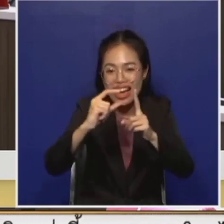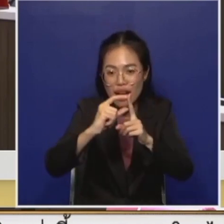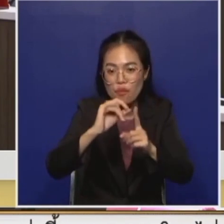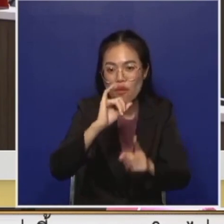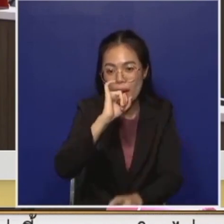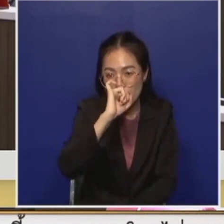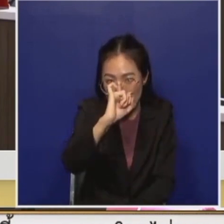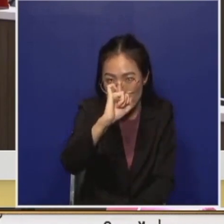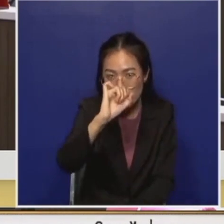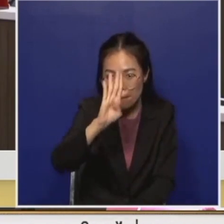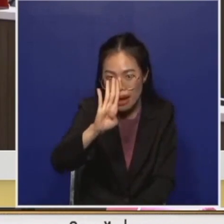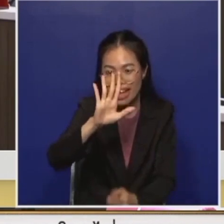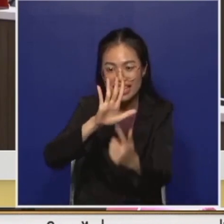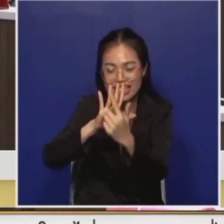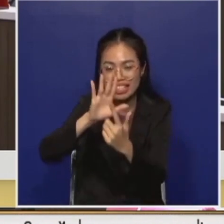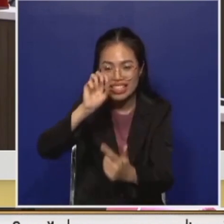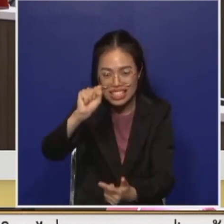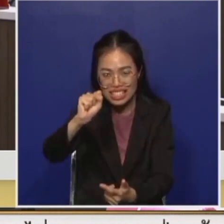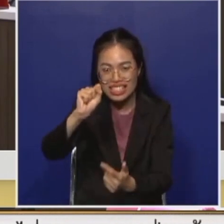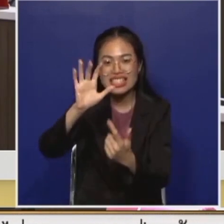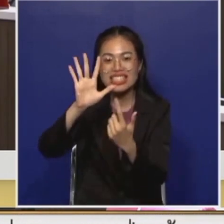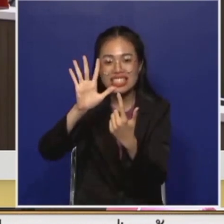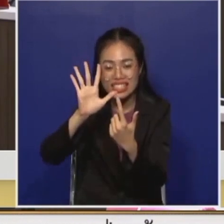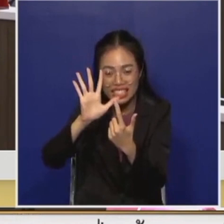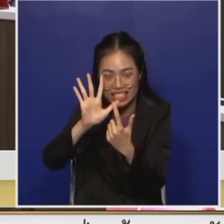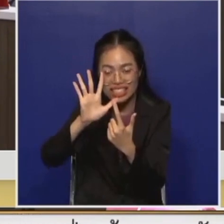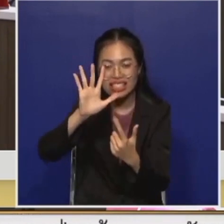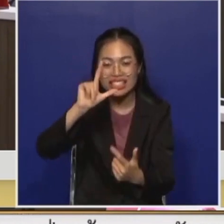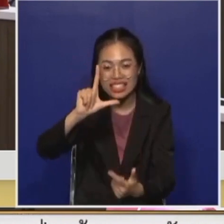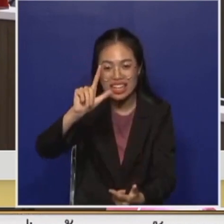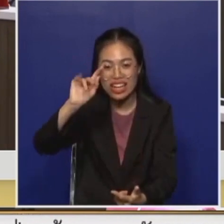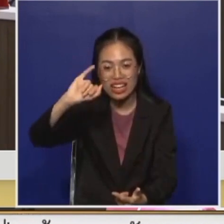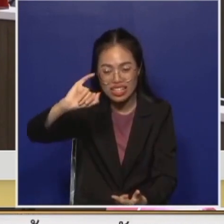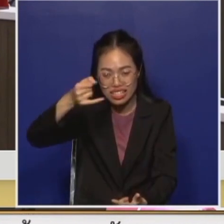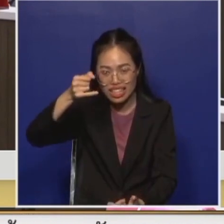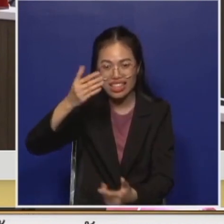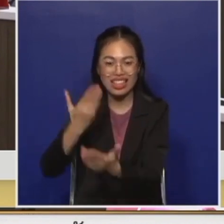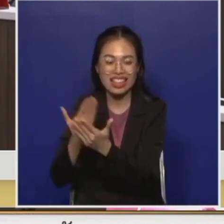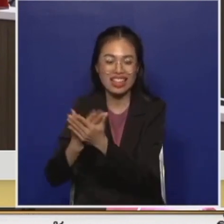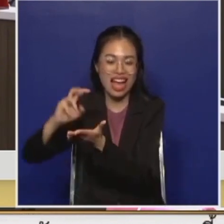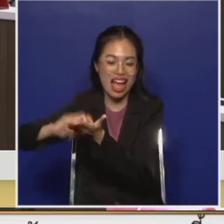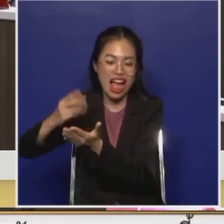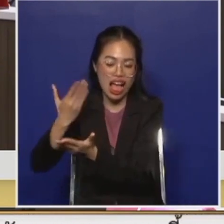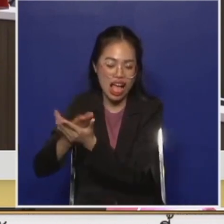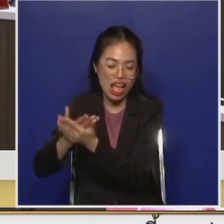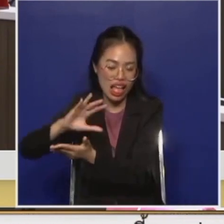ับแ่นอนคนส่นให่ คาดหวงใบเศดคือบเศดร้ำเงินมต้เห็น